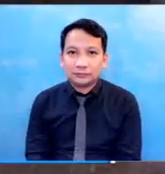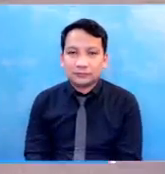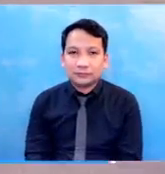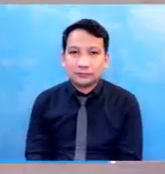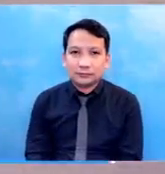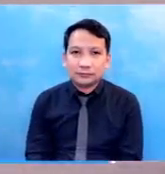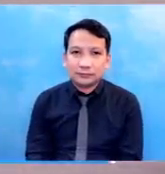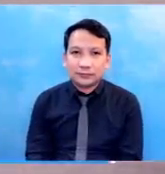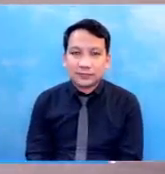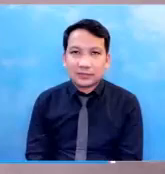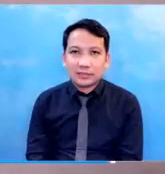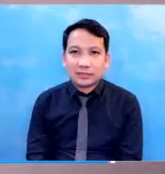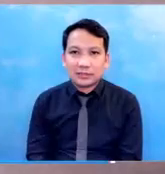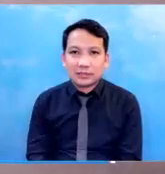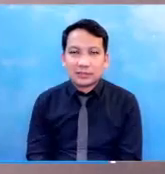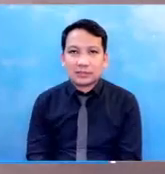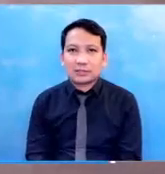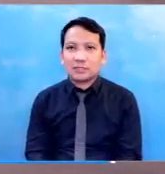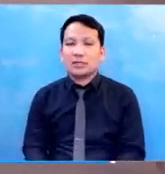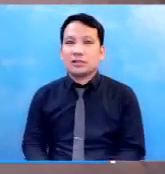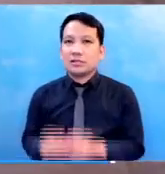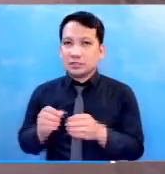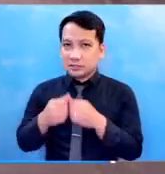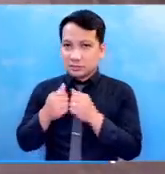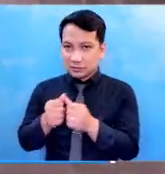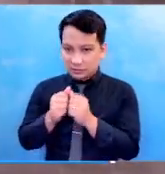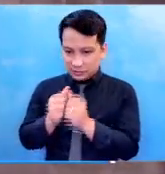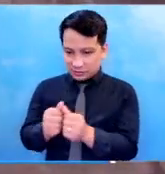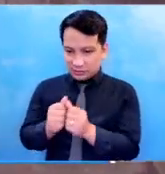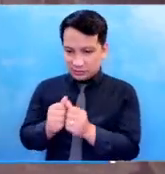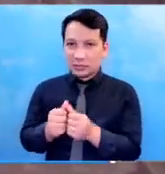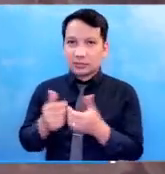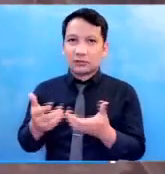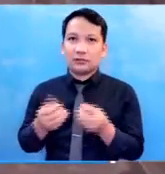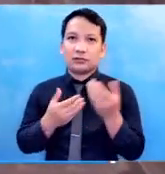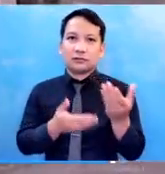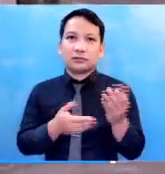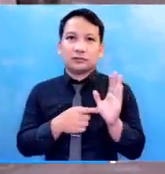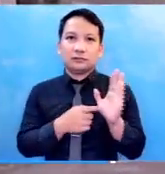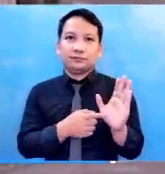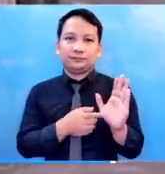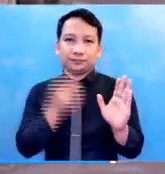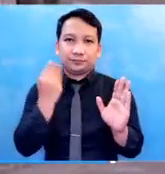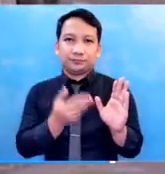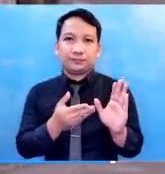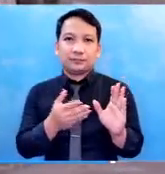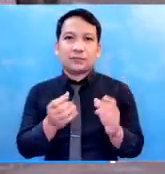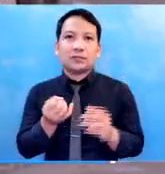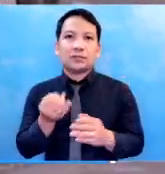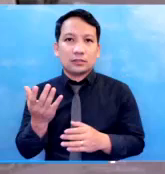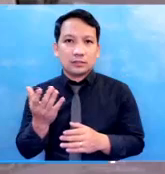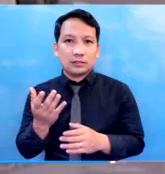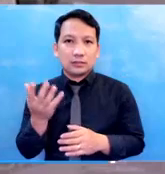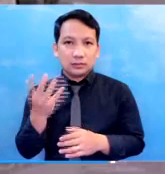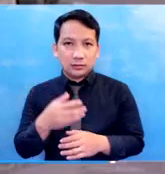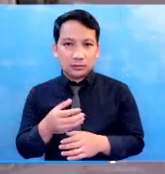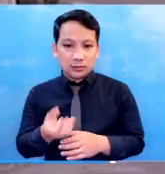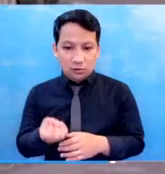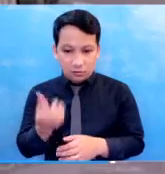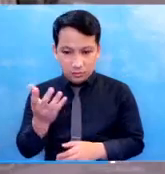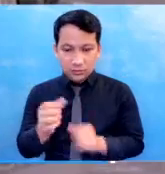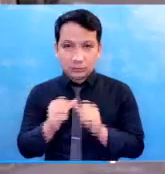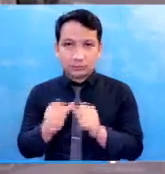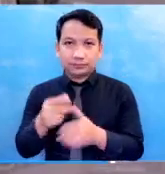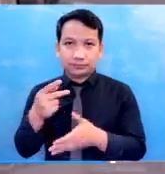Naku, wala pa silang ganyang ino-offer dito, Masi, eh. Kasi nga, inaantay pa nila kung magiging magkano yung presyo